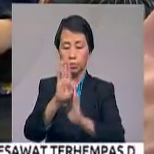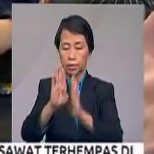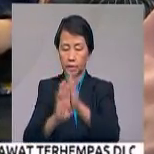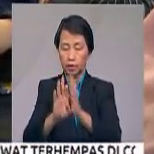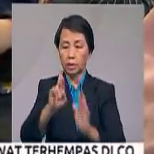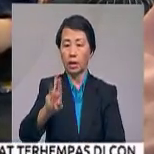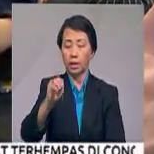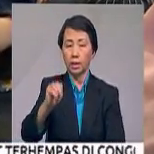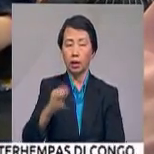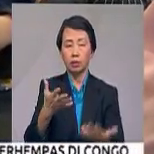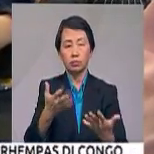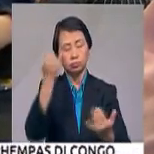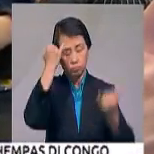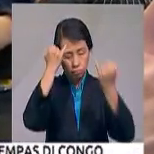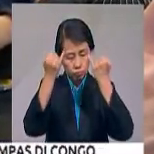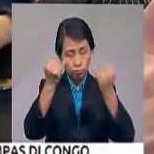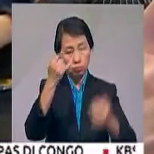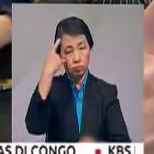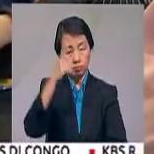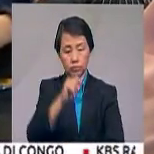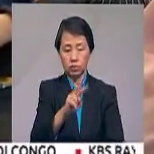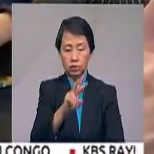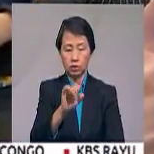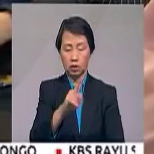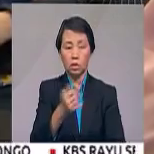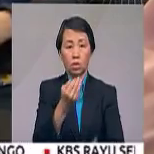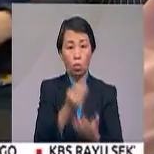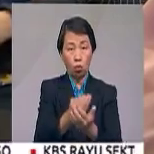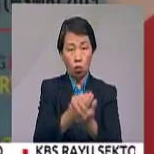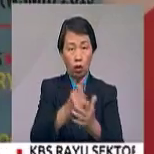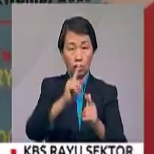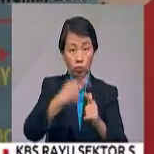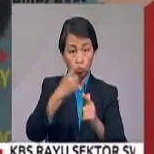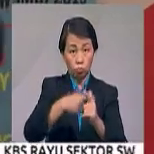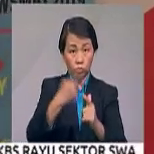RM5.9 bilion. Antara inisiatif untuk TVET termasuk wang bulanan